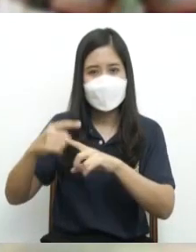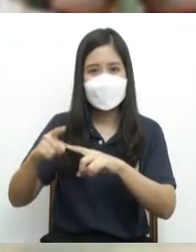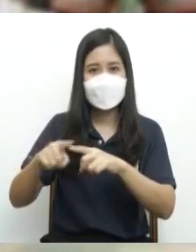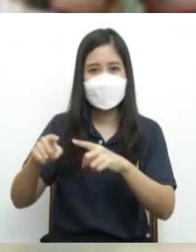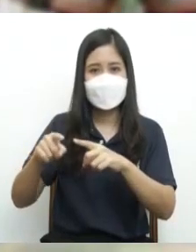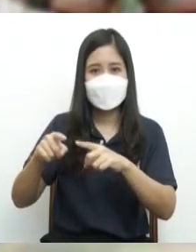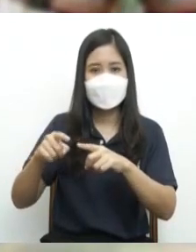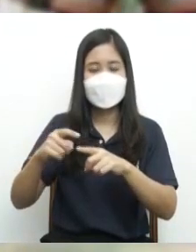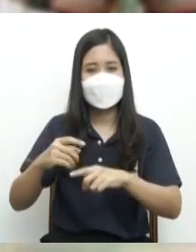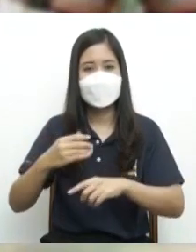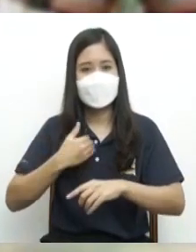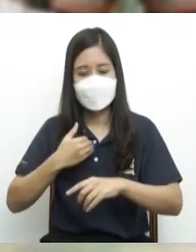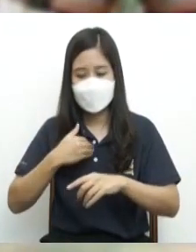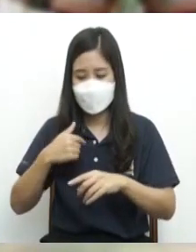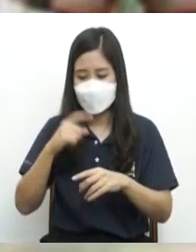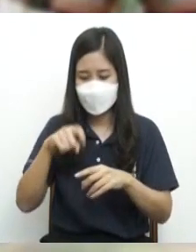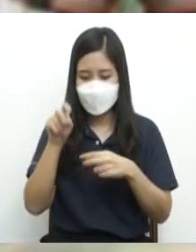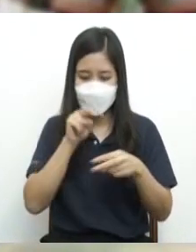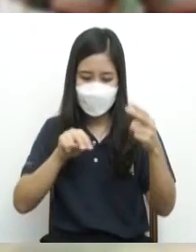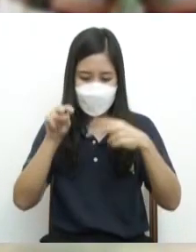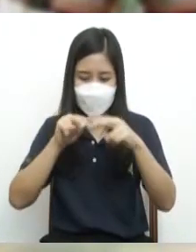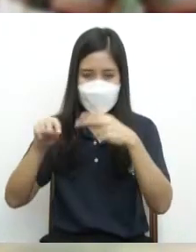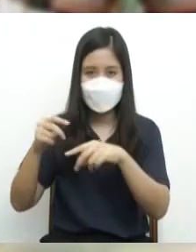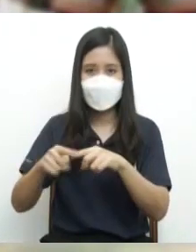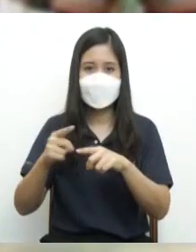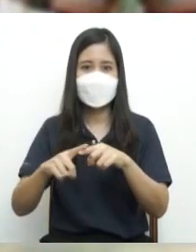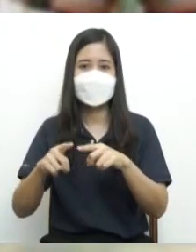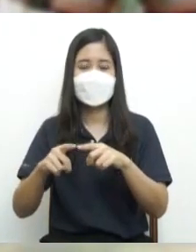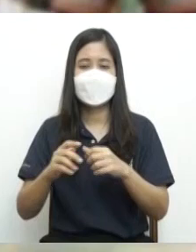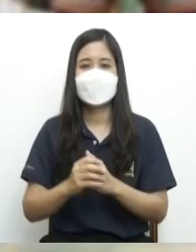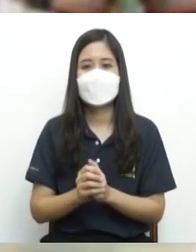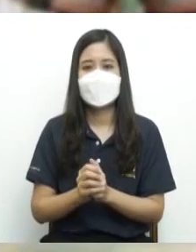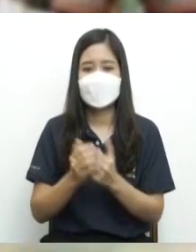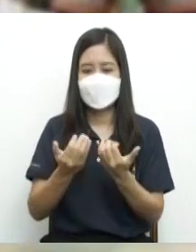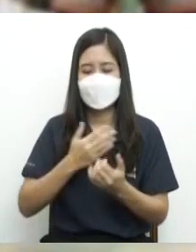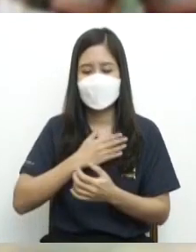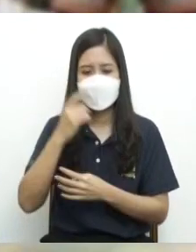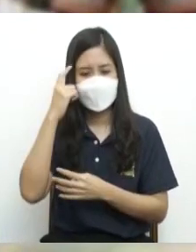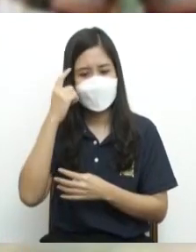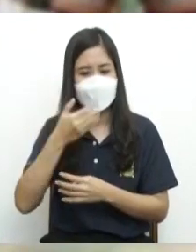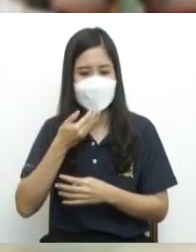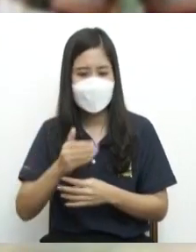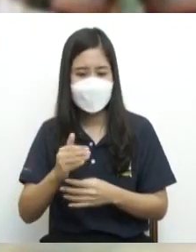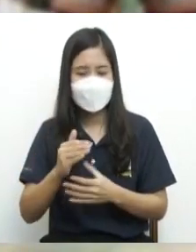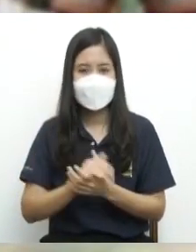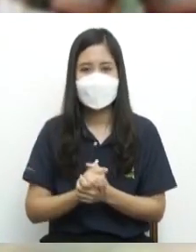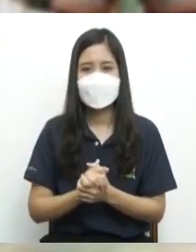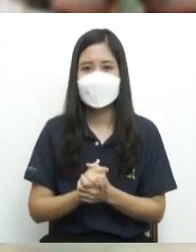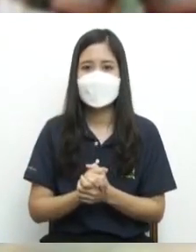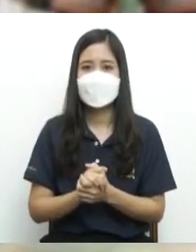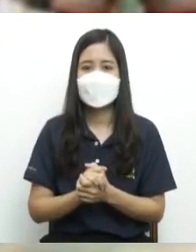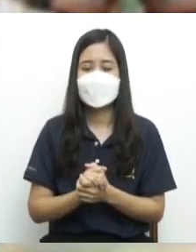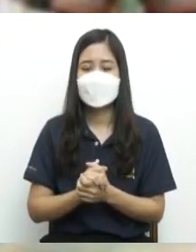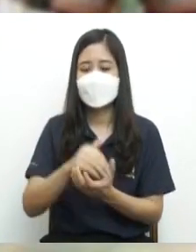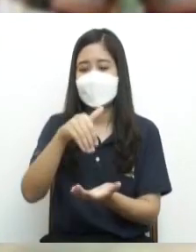อยู่ในระดับที่เราต้องดูแลหรือผู้ใต้บังคับบัญชาวันสิ่งที่ผมคิดอยู่ก็คือว่าหนึ่งหลักสำคัญคือเ